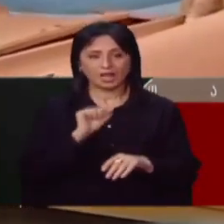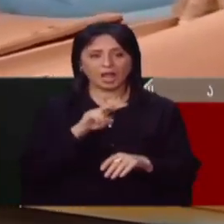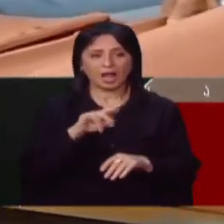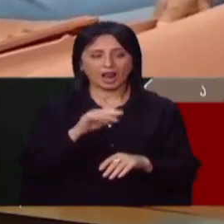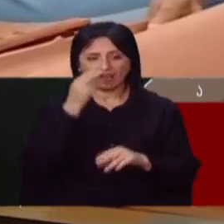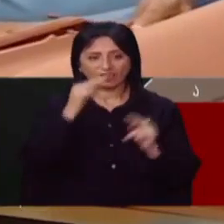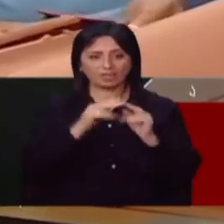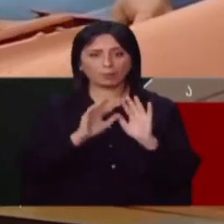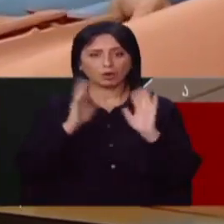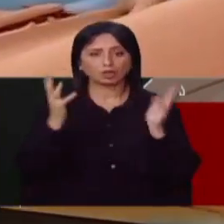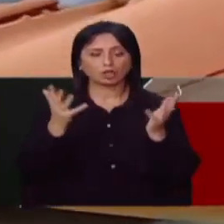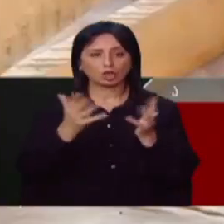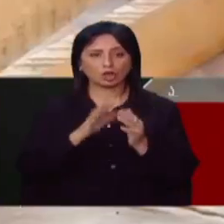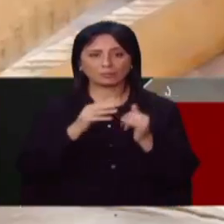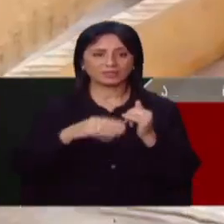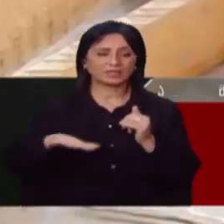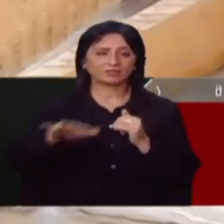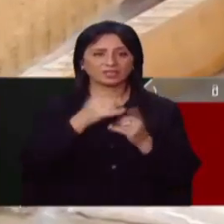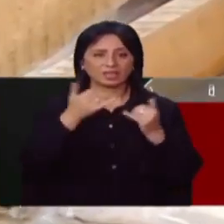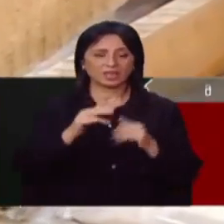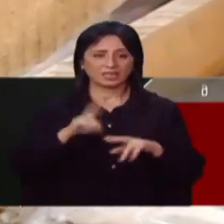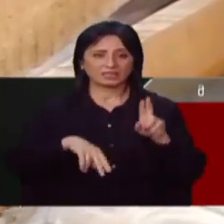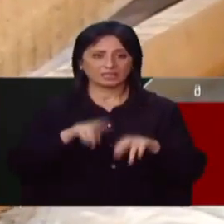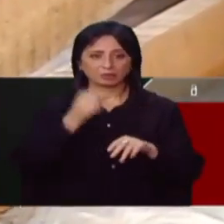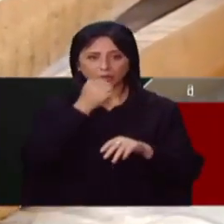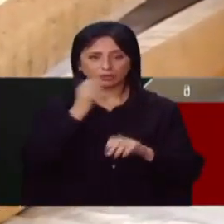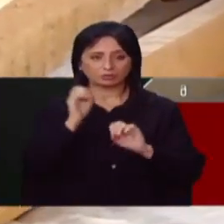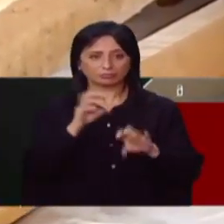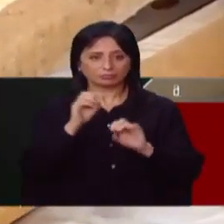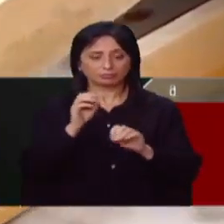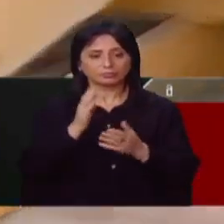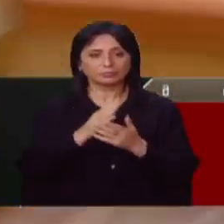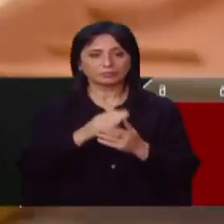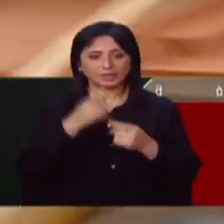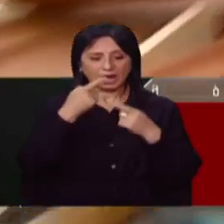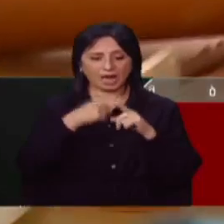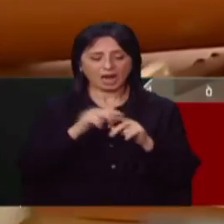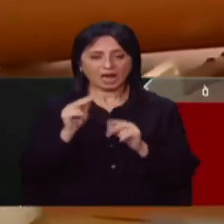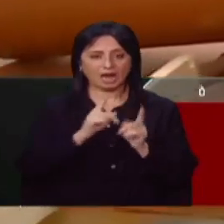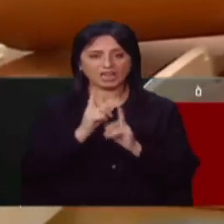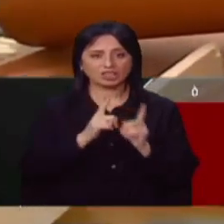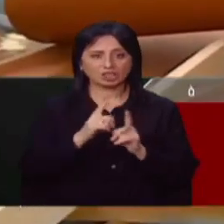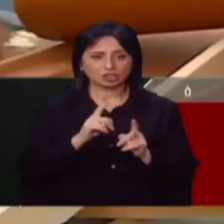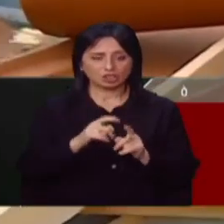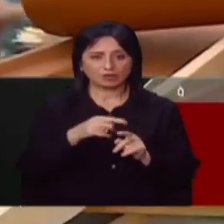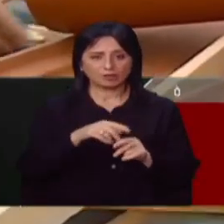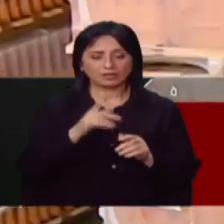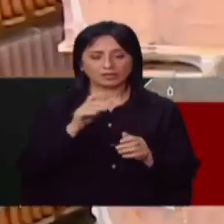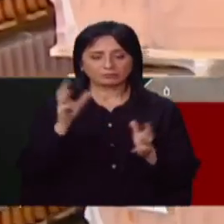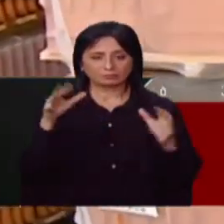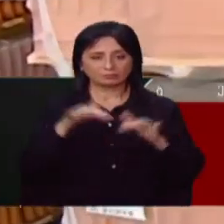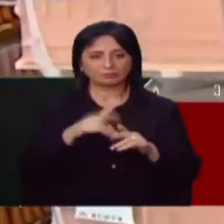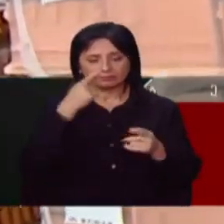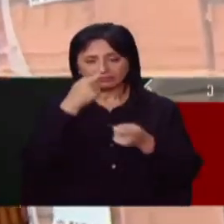Alavrdis სამონასტრო კომპლექსის მთელ ტერიტორიაზე ახლა სამშენებლო მასალებია განთავსებული. არქიტექტორ-რესტავრატორები მეუფე დავითთან ხშირად